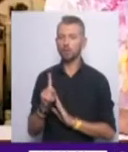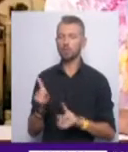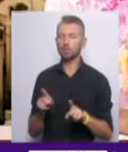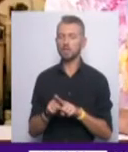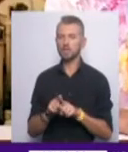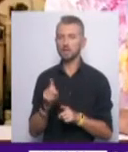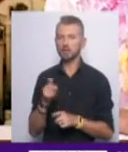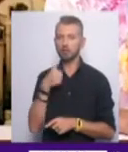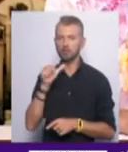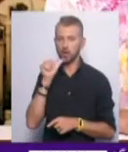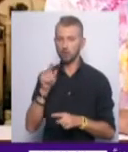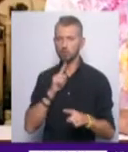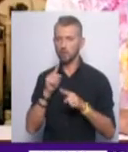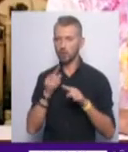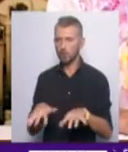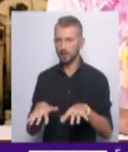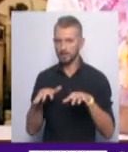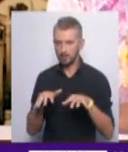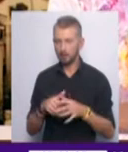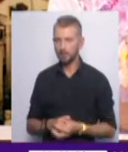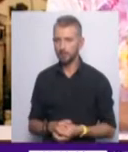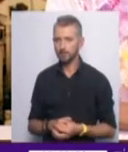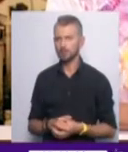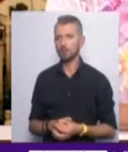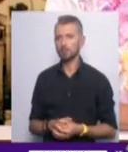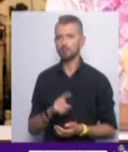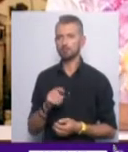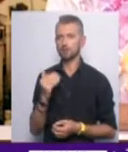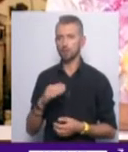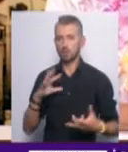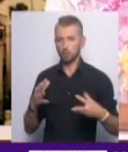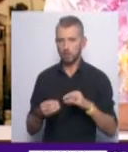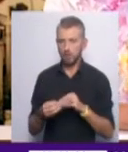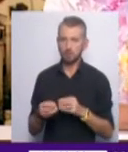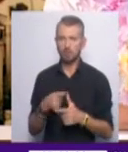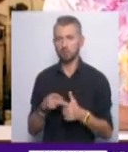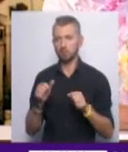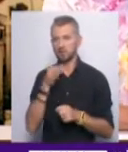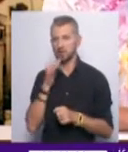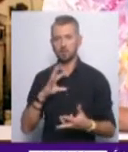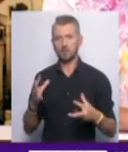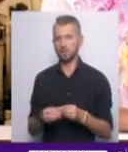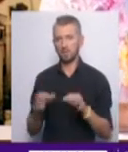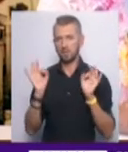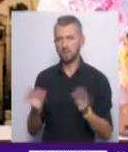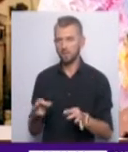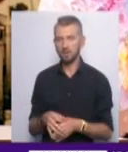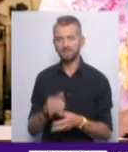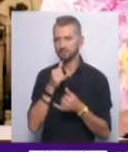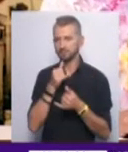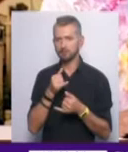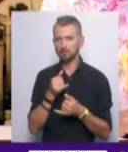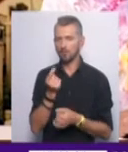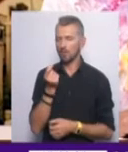з вчорашнього пленарного засідання, з його результатів, або, можна сказати, не результатів. Не вдалося прийняти